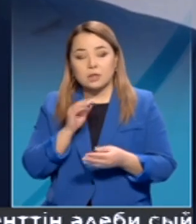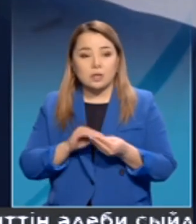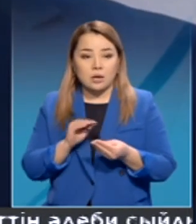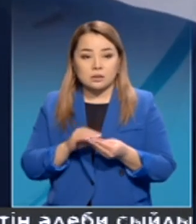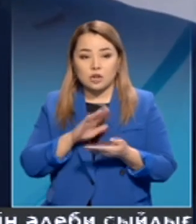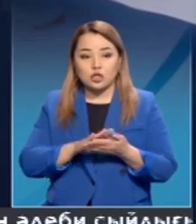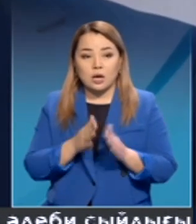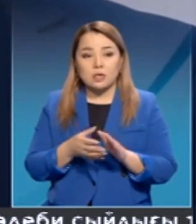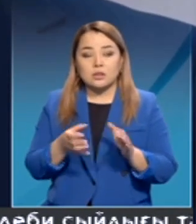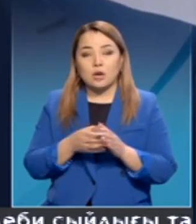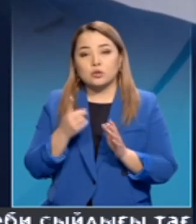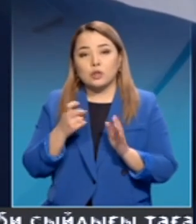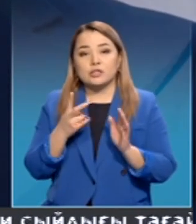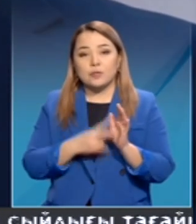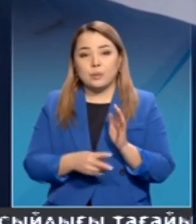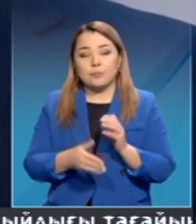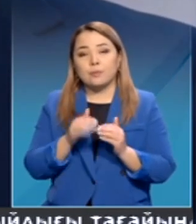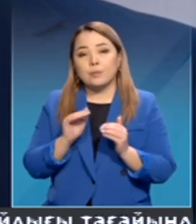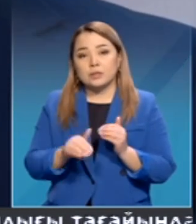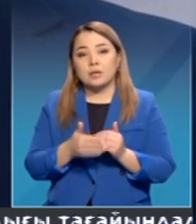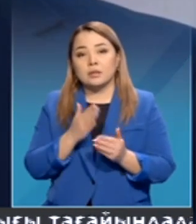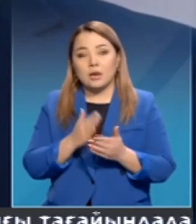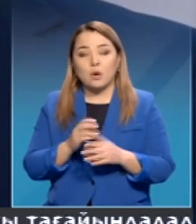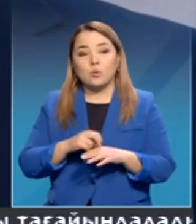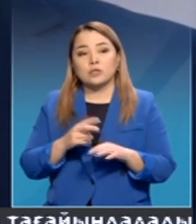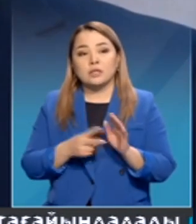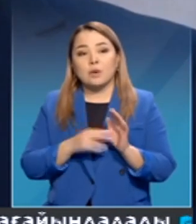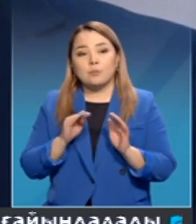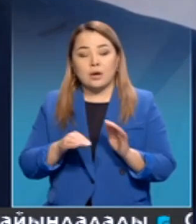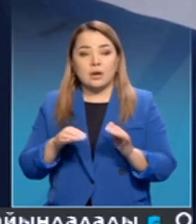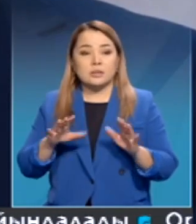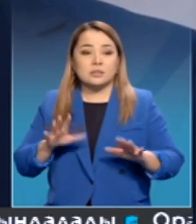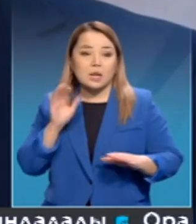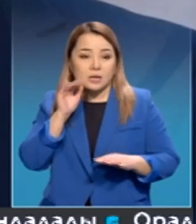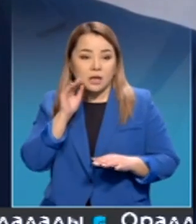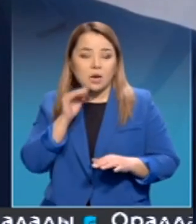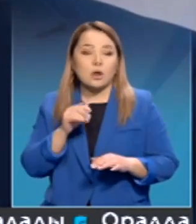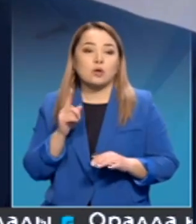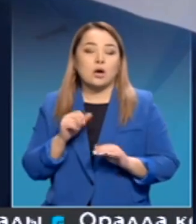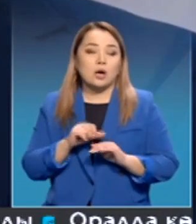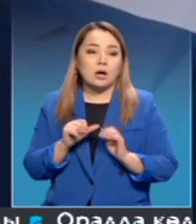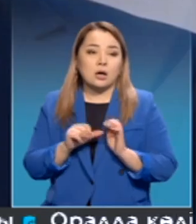тұрақты. Биыл 170 мың бас мал, 17 мың ит пен 6 мың 200 мысыққа екпе салынады.